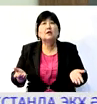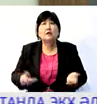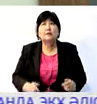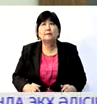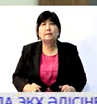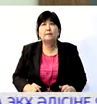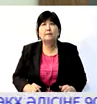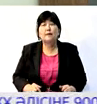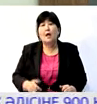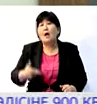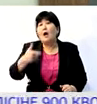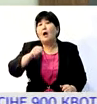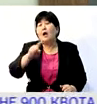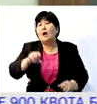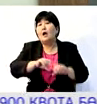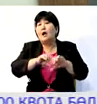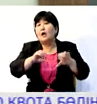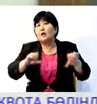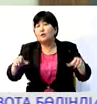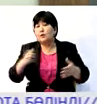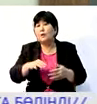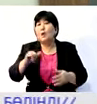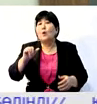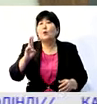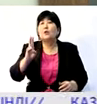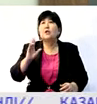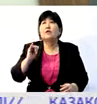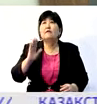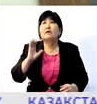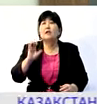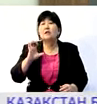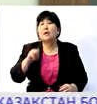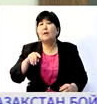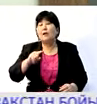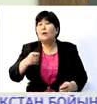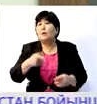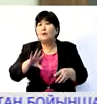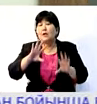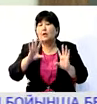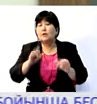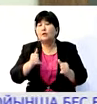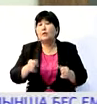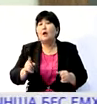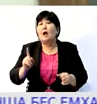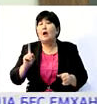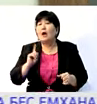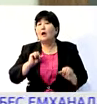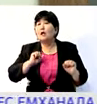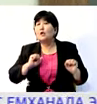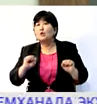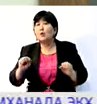жатыр. Универсамға өтетін. Оны енді перенос жасауға ол келмейді. Оның тем более охранный зонасы болу